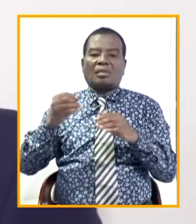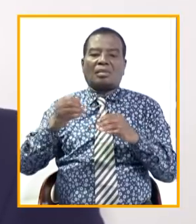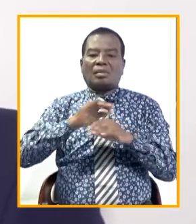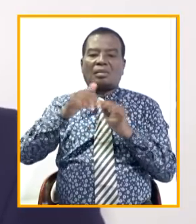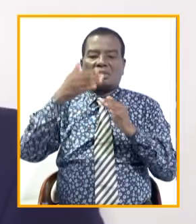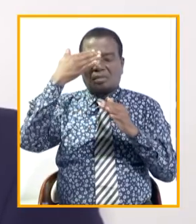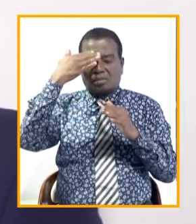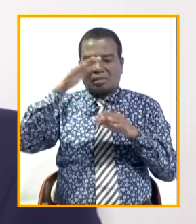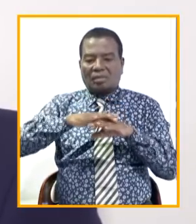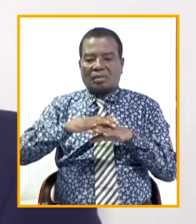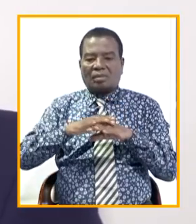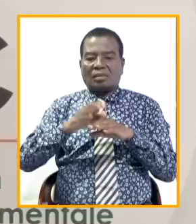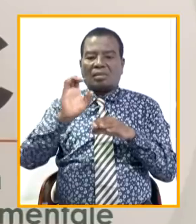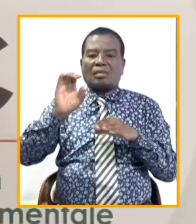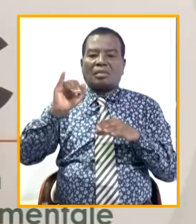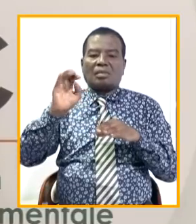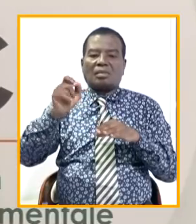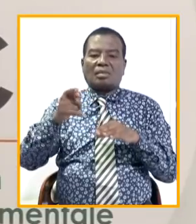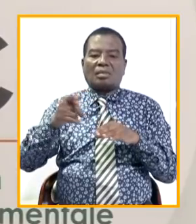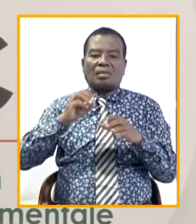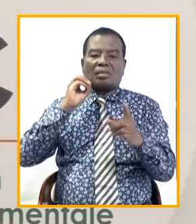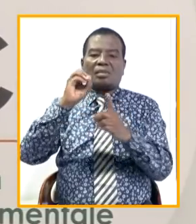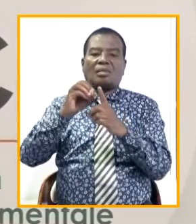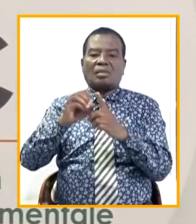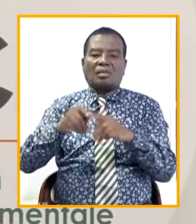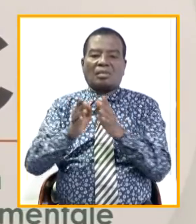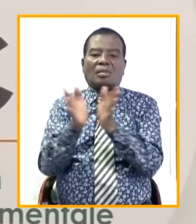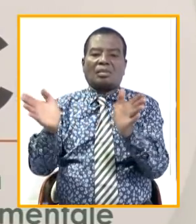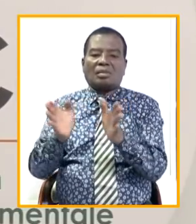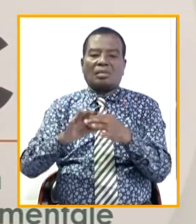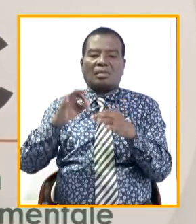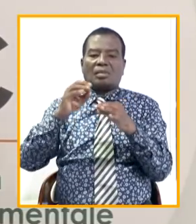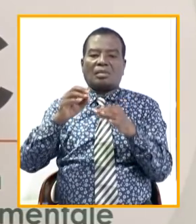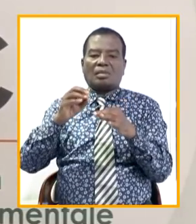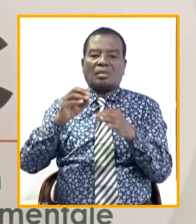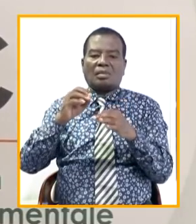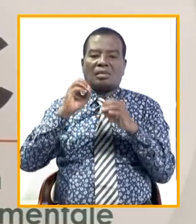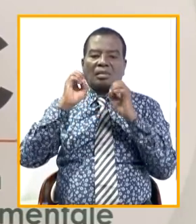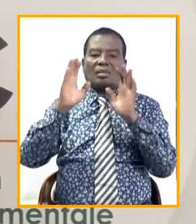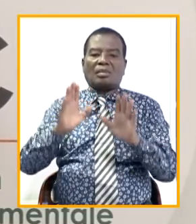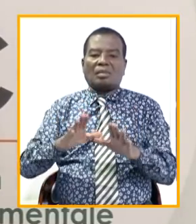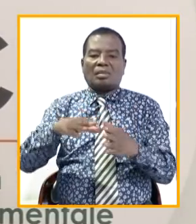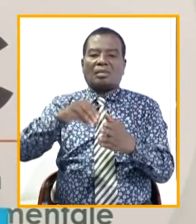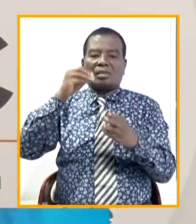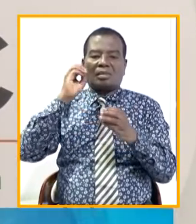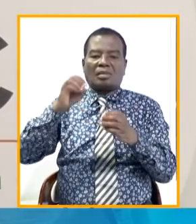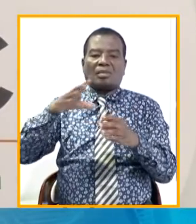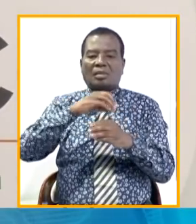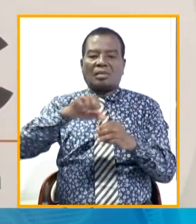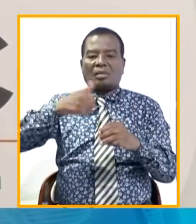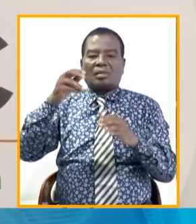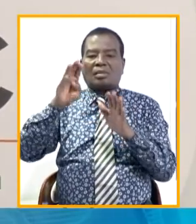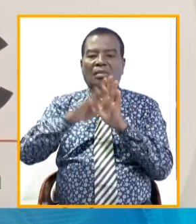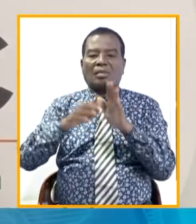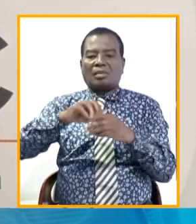Tout savoir sur du CICG. L'objectif général visé est d'enseigner et d'apprendre autrement par